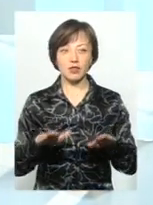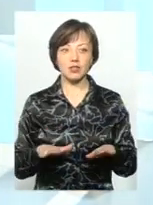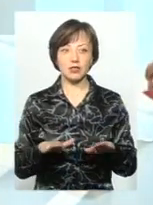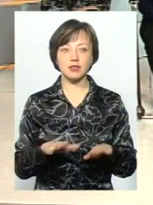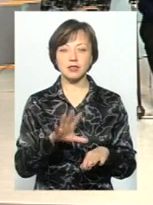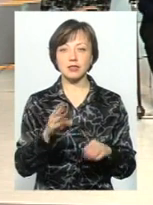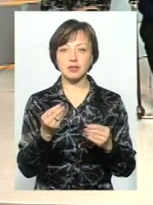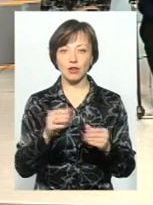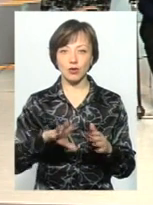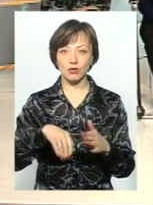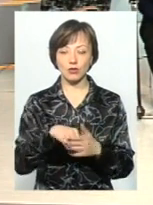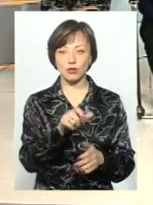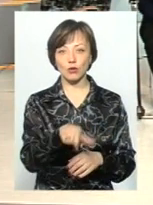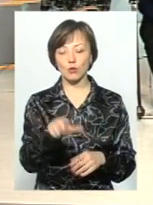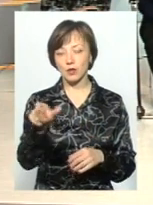кошти людей